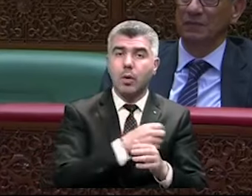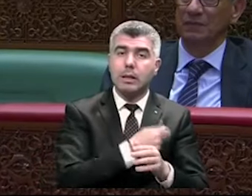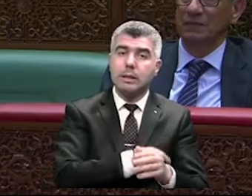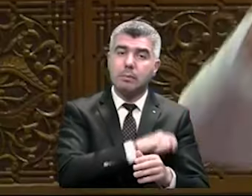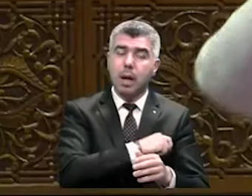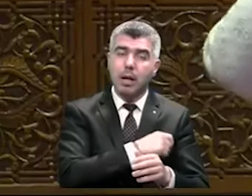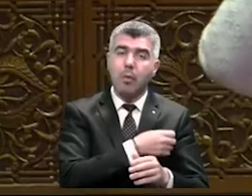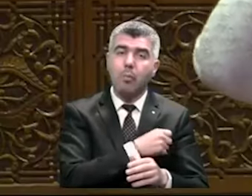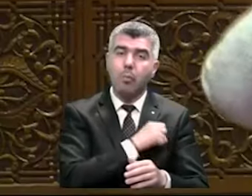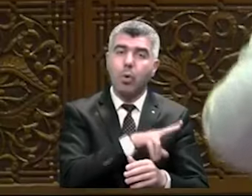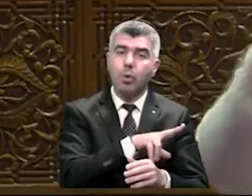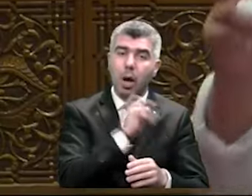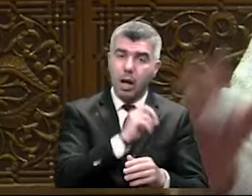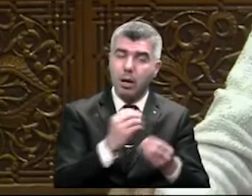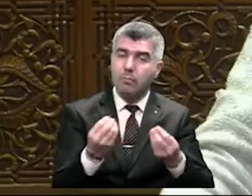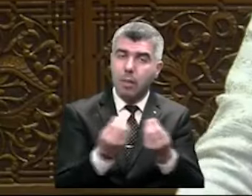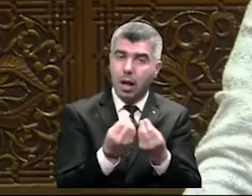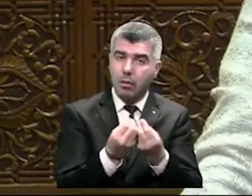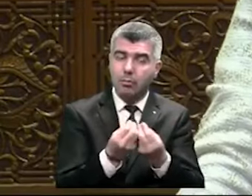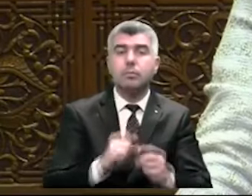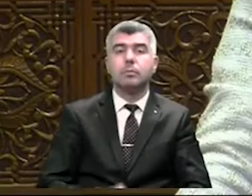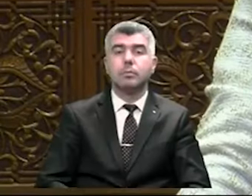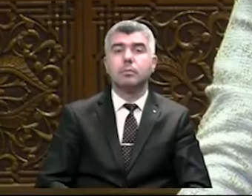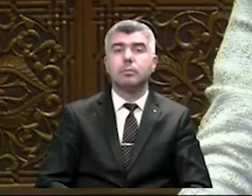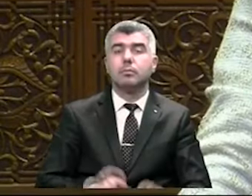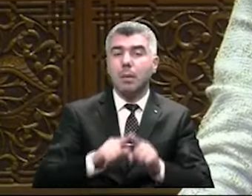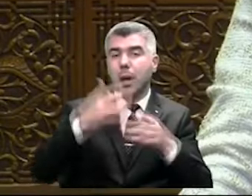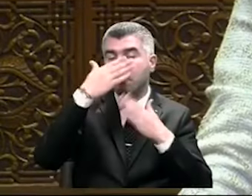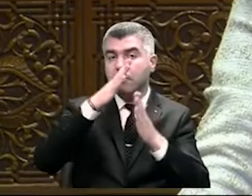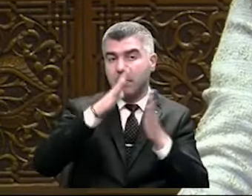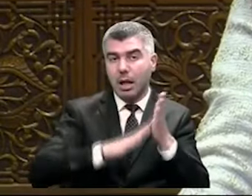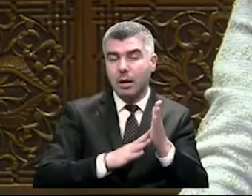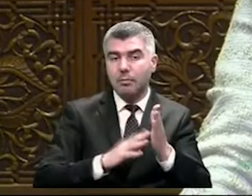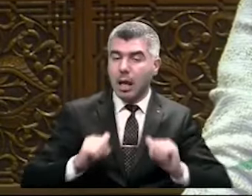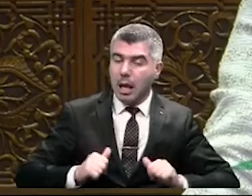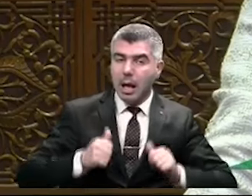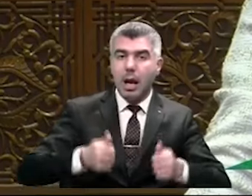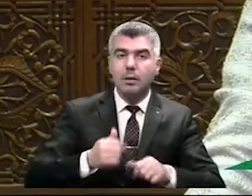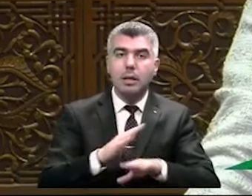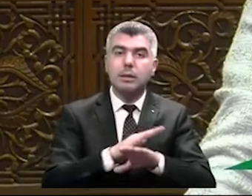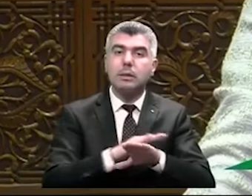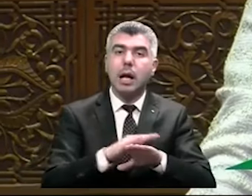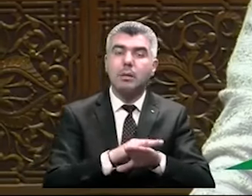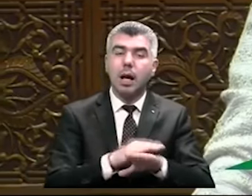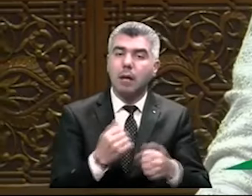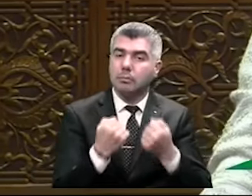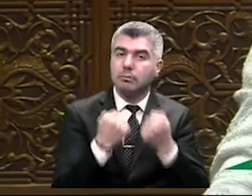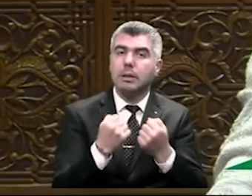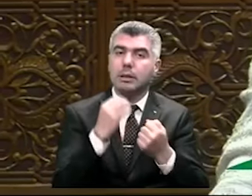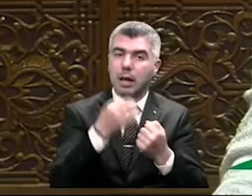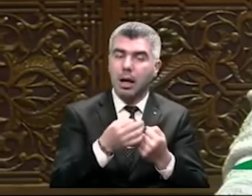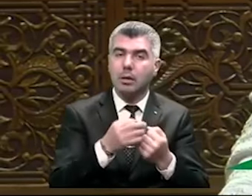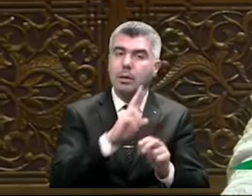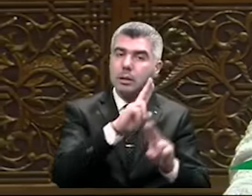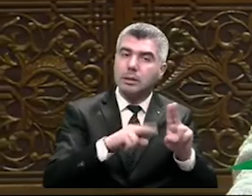البرتغال اذا السيد الوزير ه الثقه اللي نالها المغرب تحتاج اليوم الى اراده سياسيه قويه وهذا الشي اللي برهنت عليه من خلال